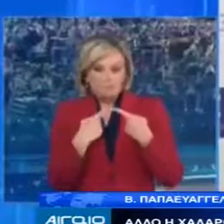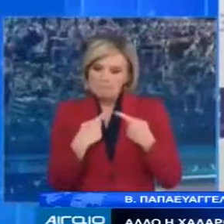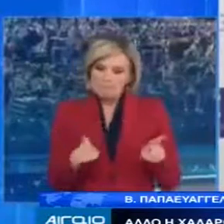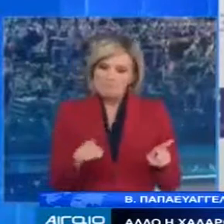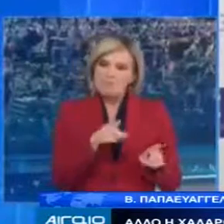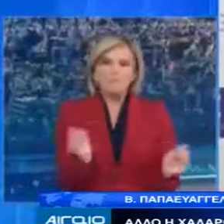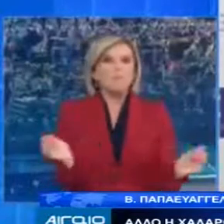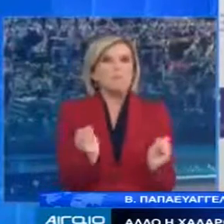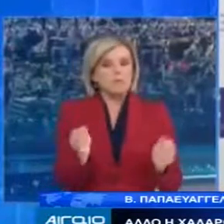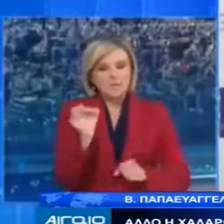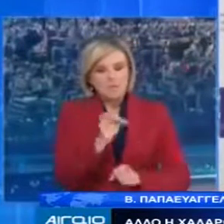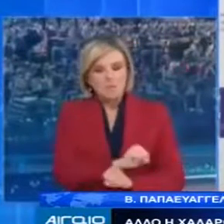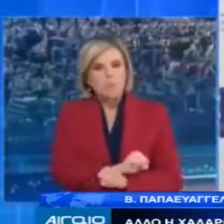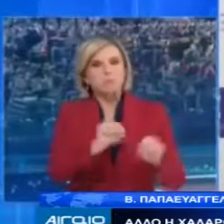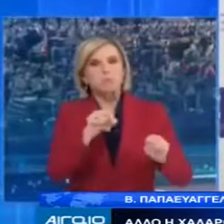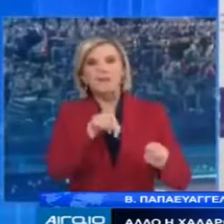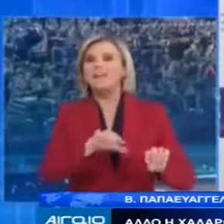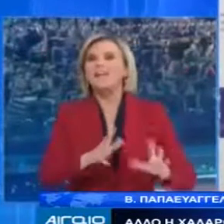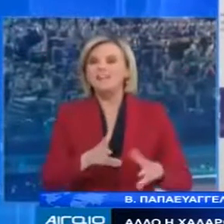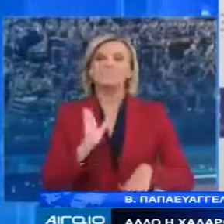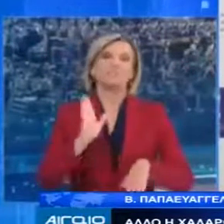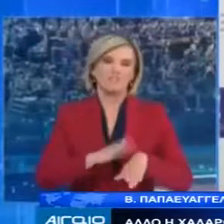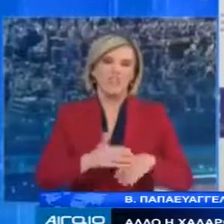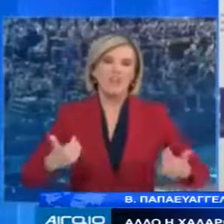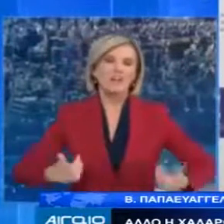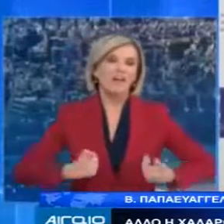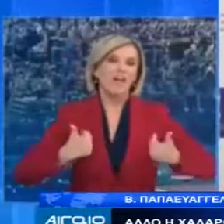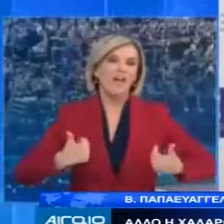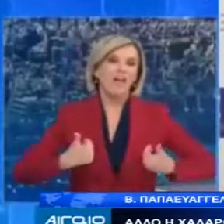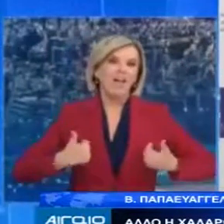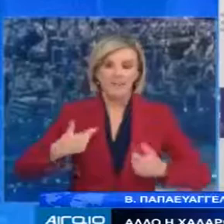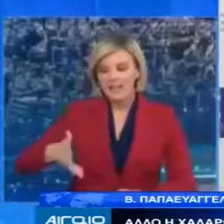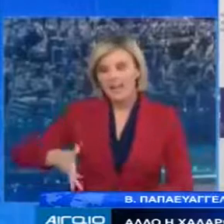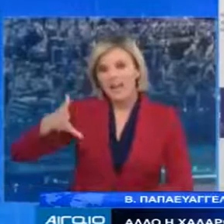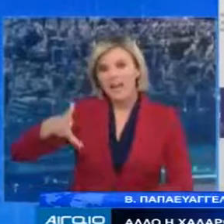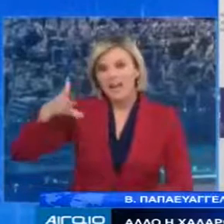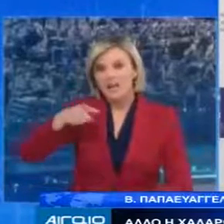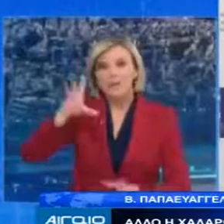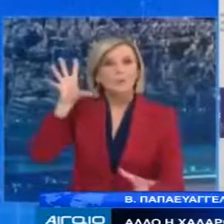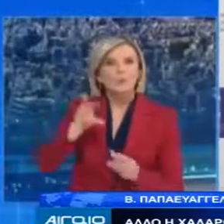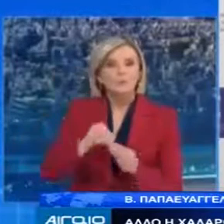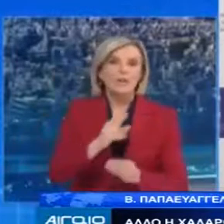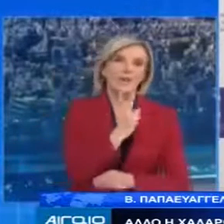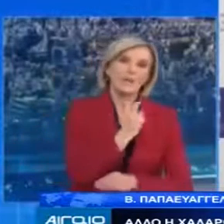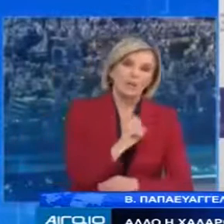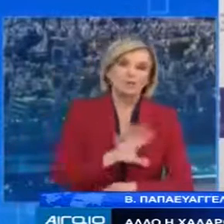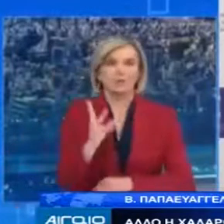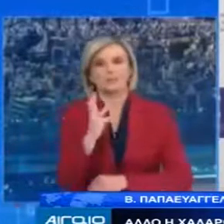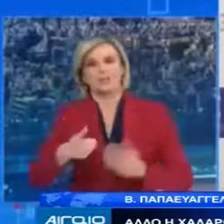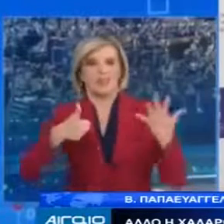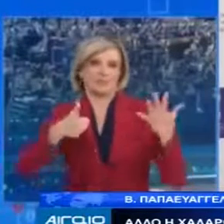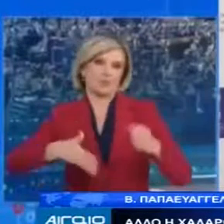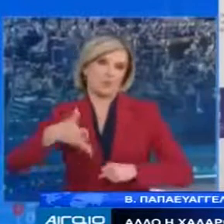μικρών επιδημιολογικών εκρήξεων είναι η νεαρή ηλικία των κρουσμάτων που αφορούν σε άτομα ηλικίας 20-36